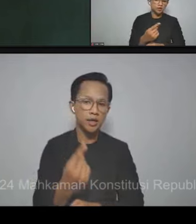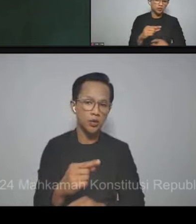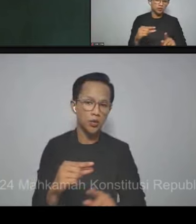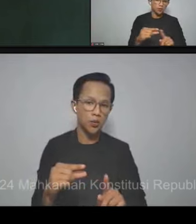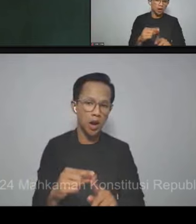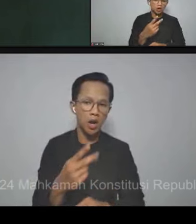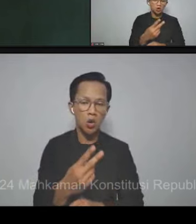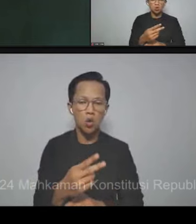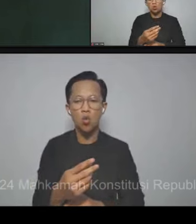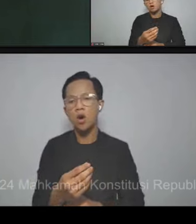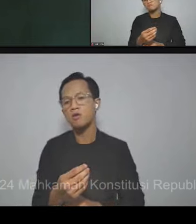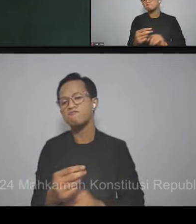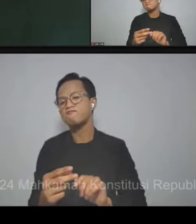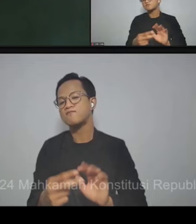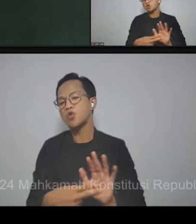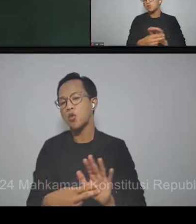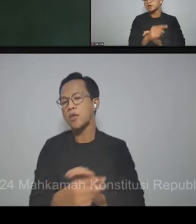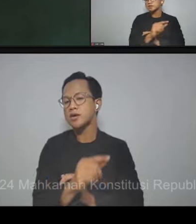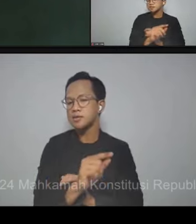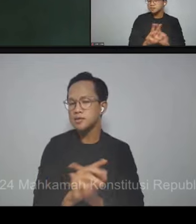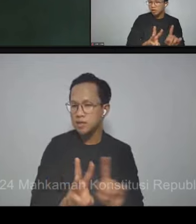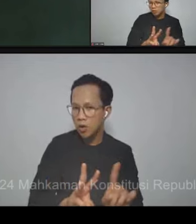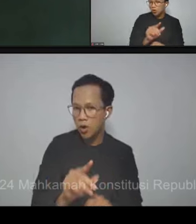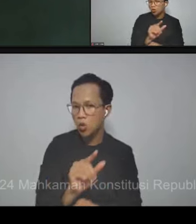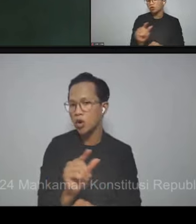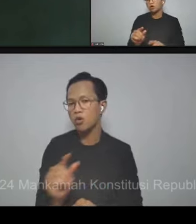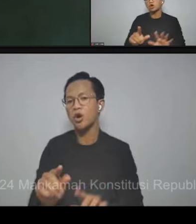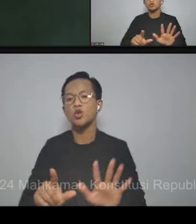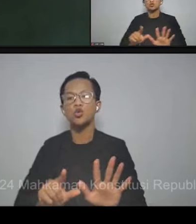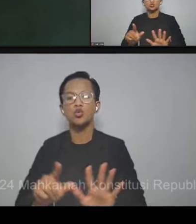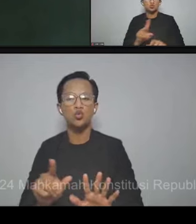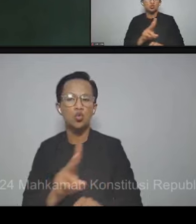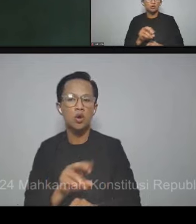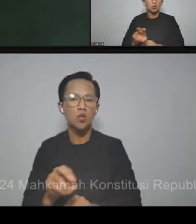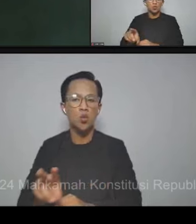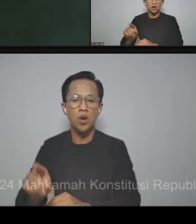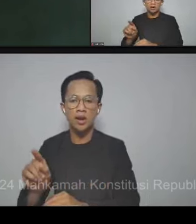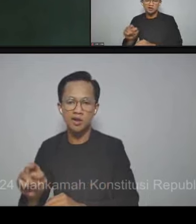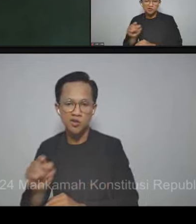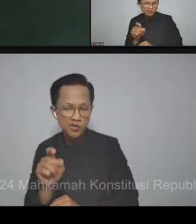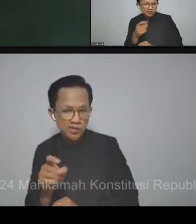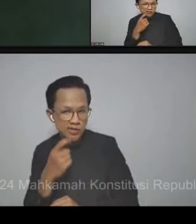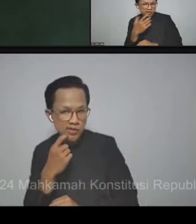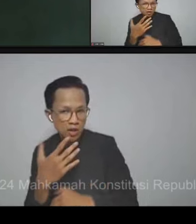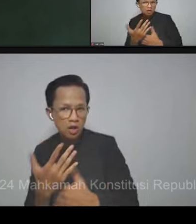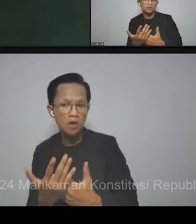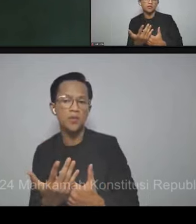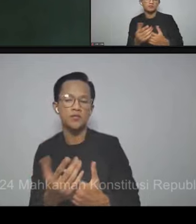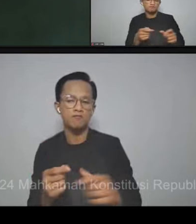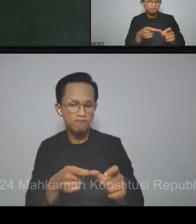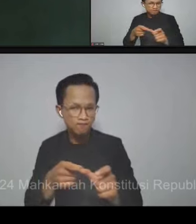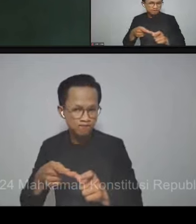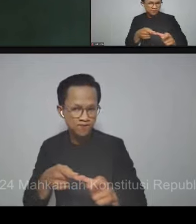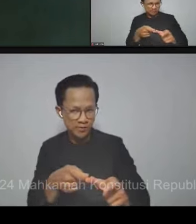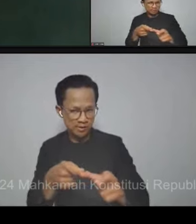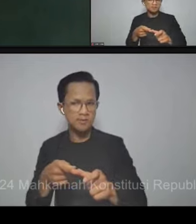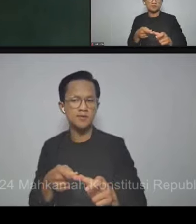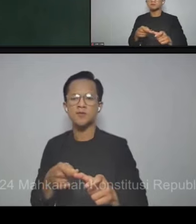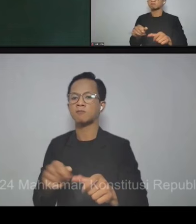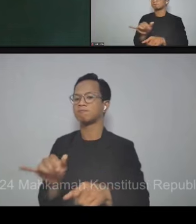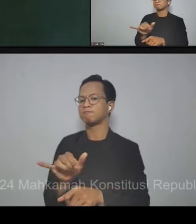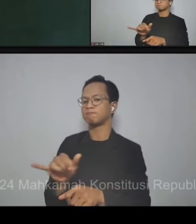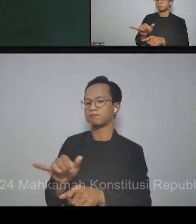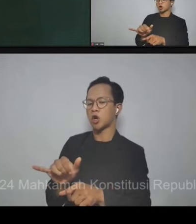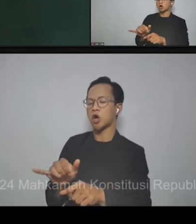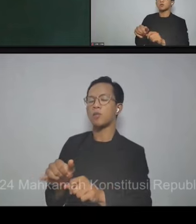7221 menegaskan berkenaan dengan taca pemeriksaan bukti permulaan mempunyai kedudukan yang sama dengan penyelidikan sebagaimana Dit dalam hukum acara pidana